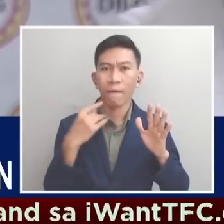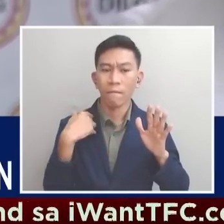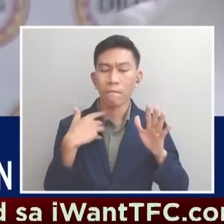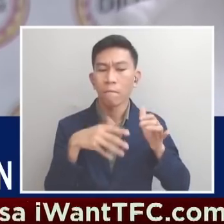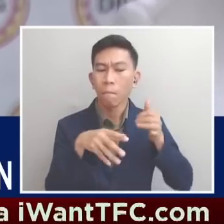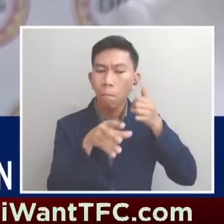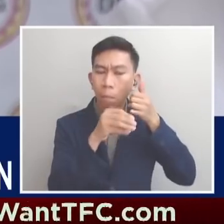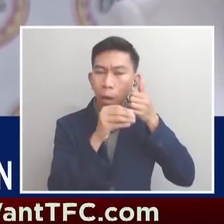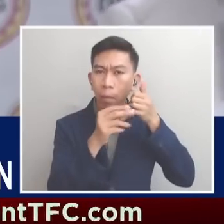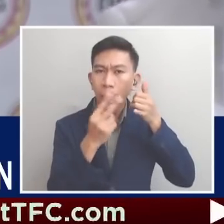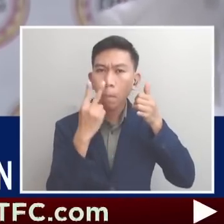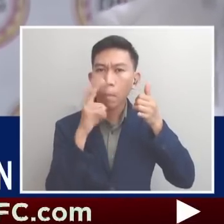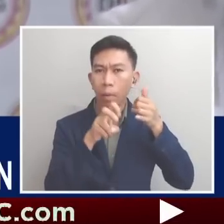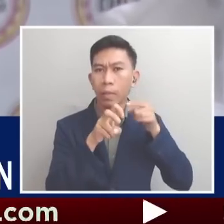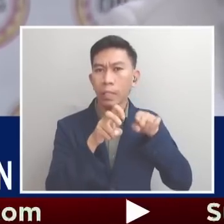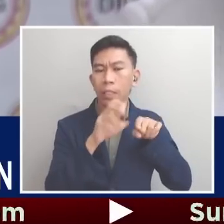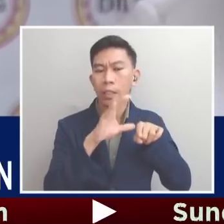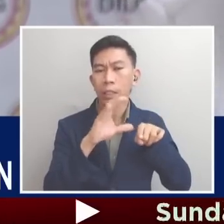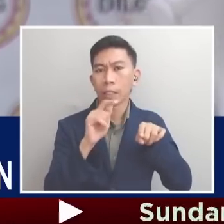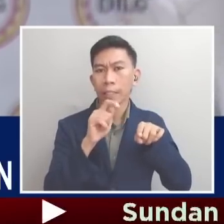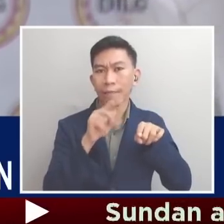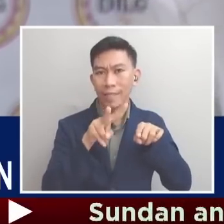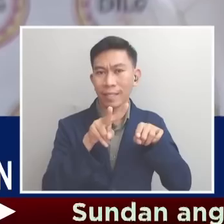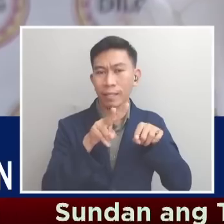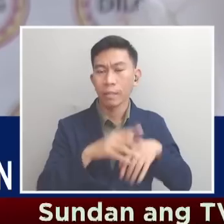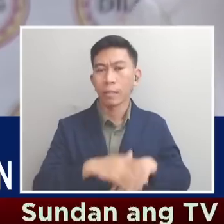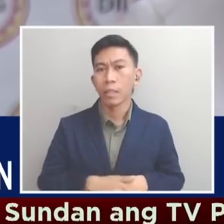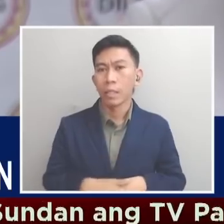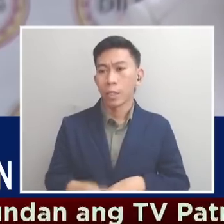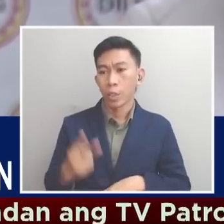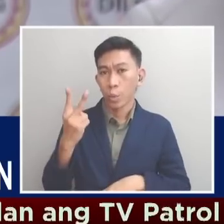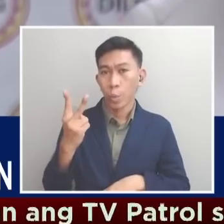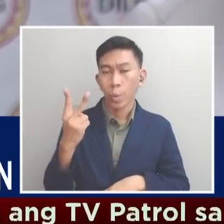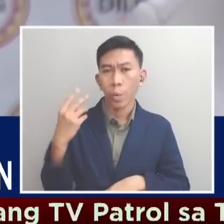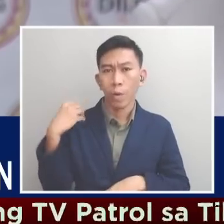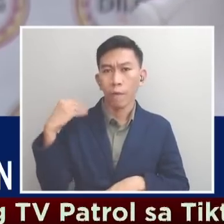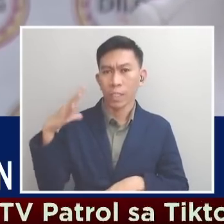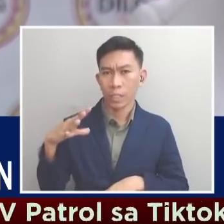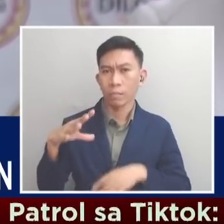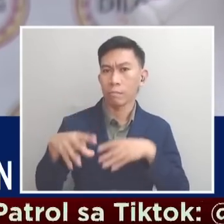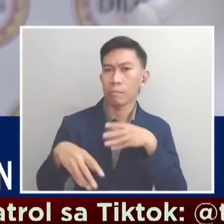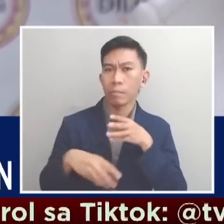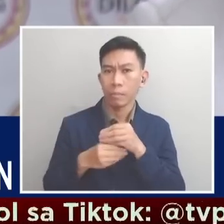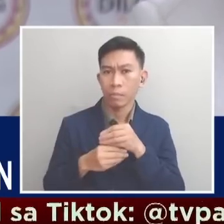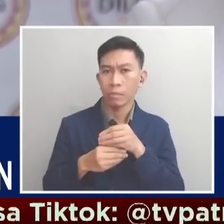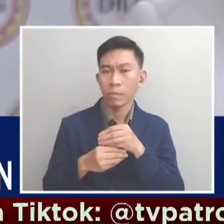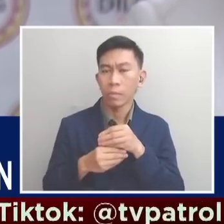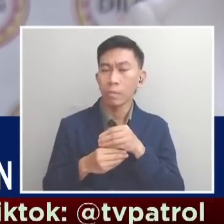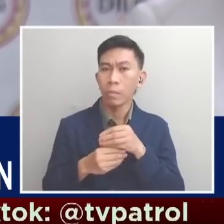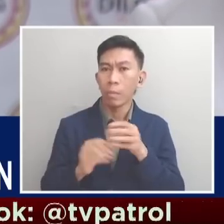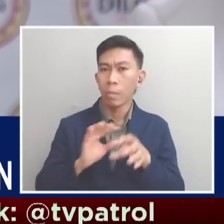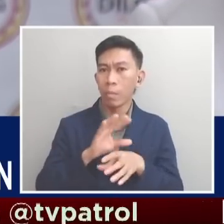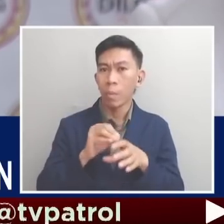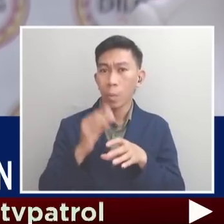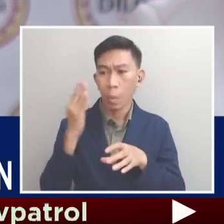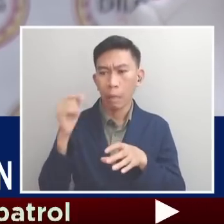an additional 2 officers have been charged on the basis of conspiracy with the